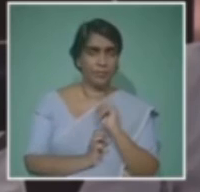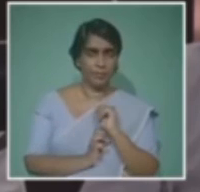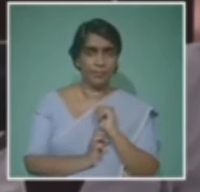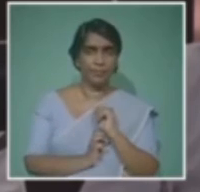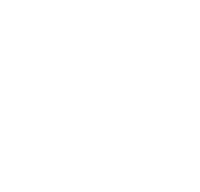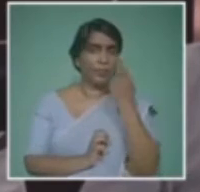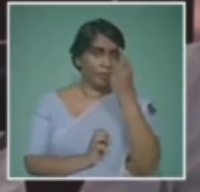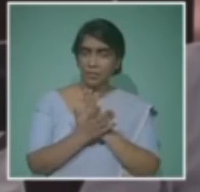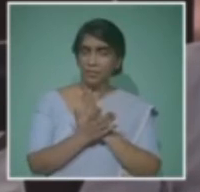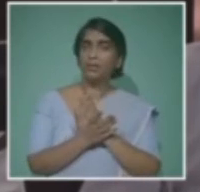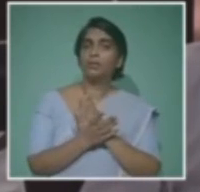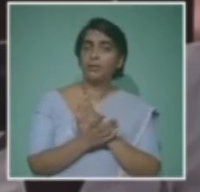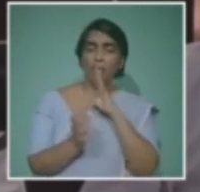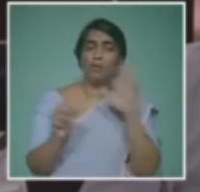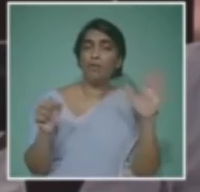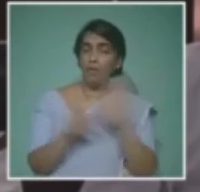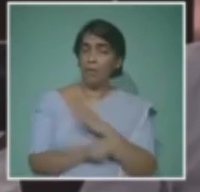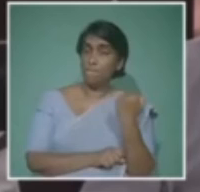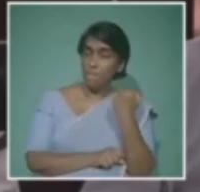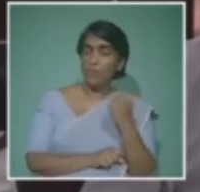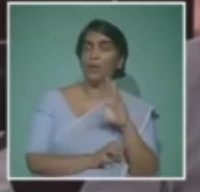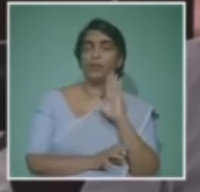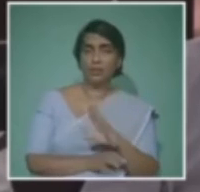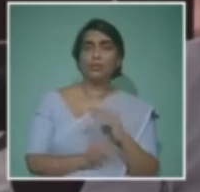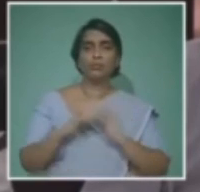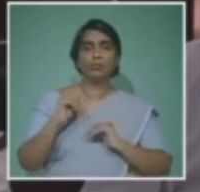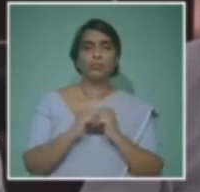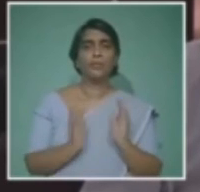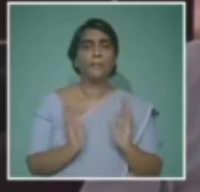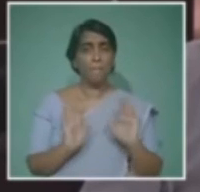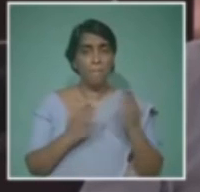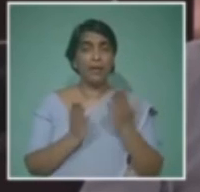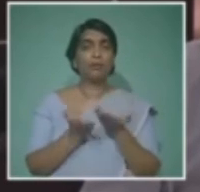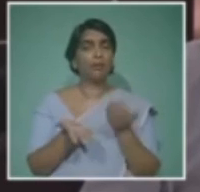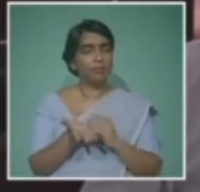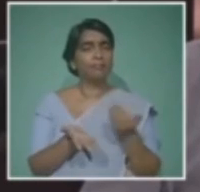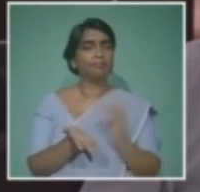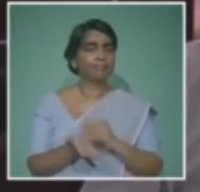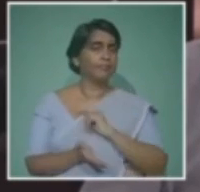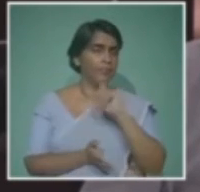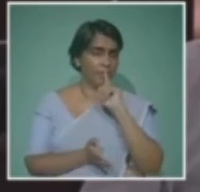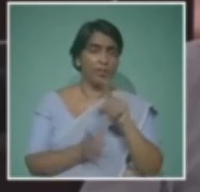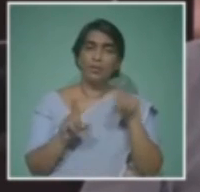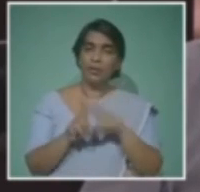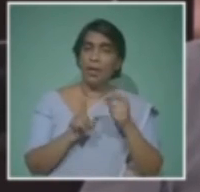13வது திருத்த சட்டத்தை முழு அதிகார பரவலாக்கலுடன் நிறைவேற்றுங்கள், மாகாண சபை தேர்தலை நடத்துங்கள் என்று